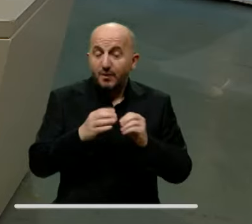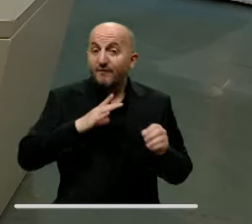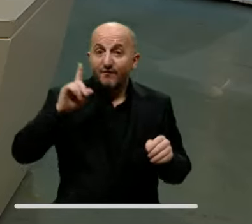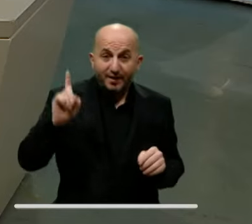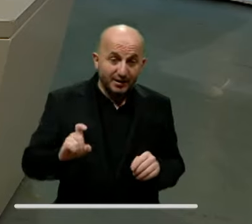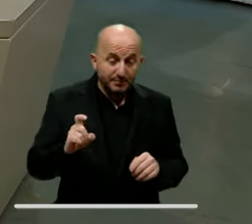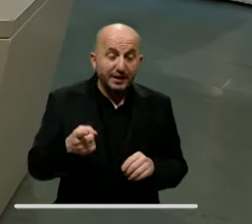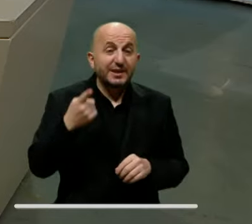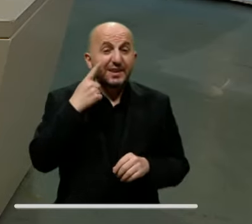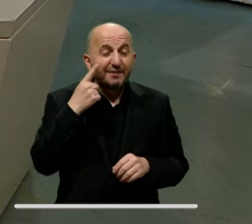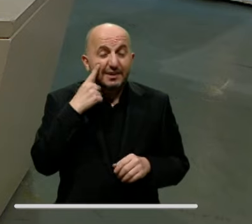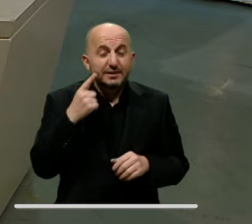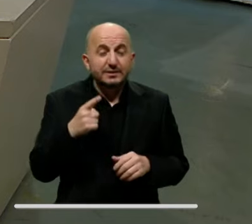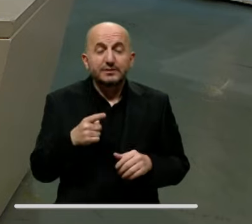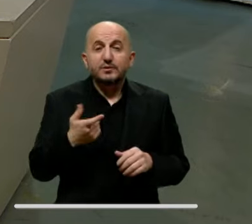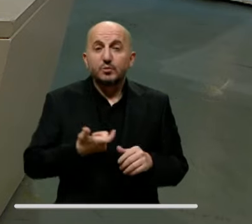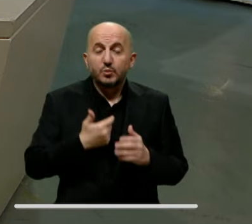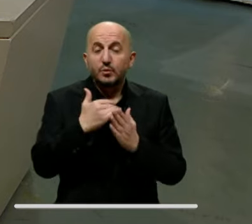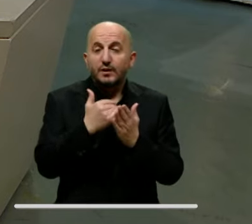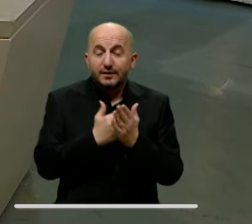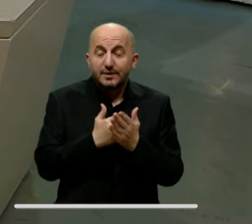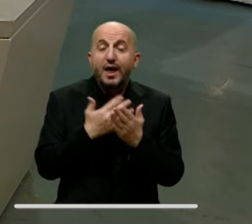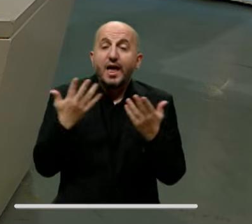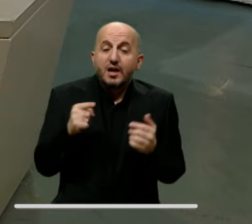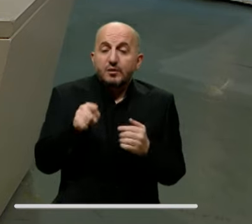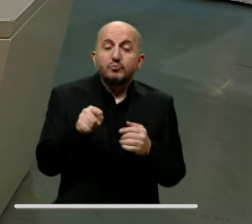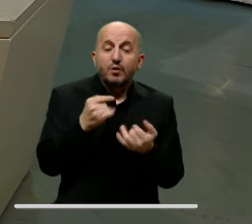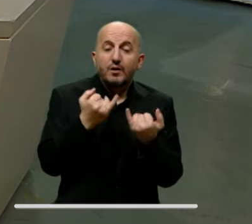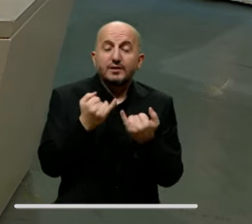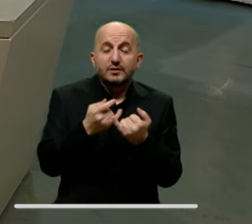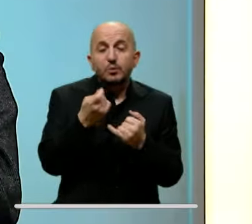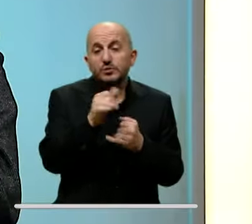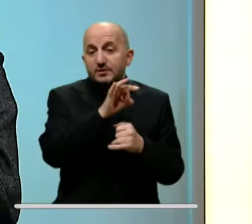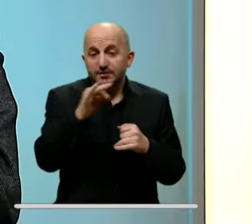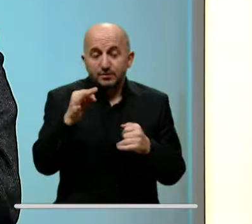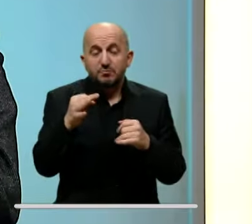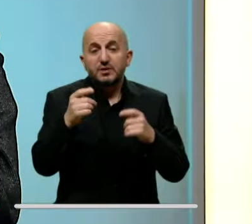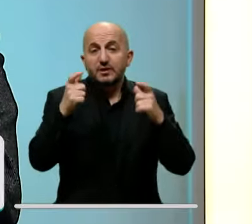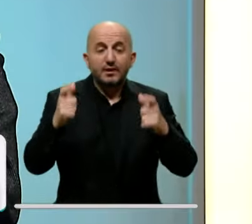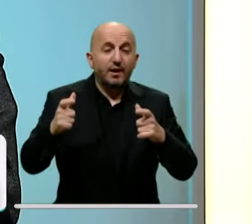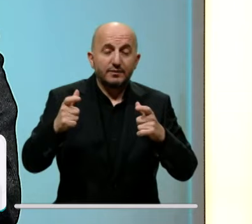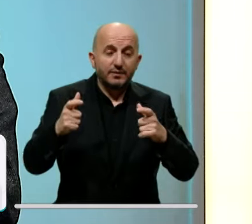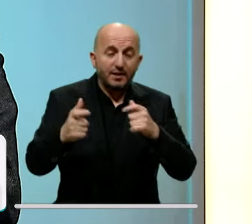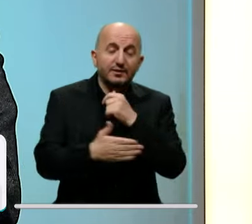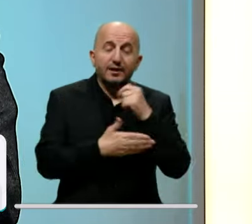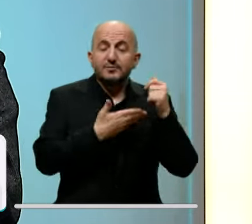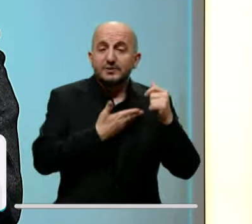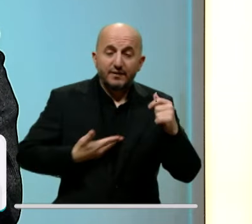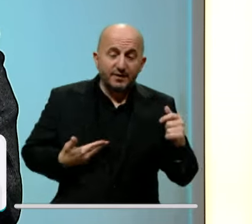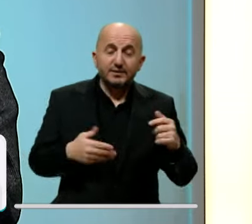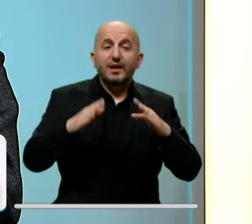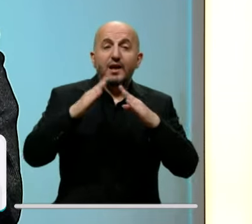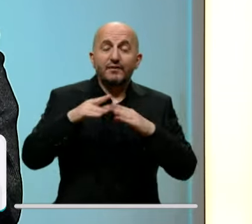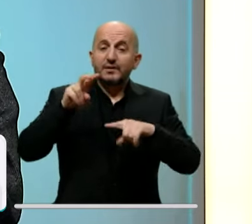şimdi devletin ilgili mevzuatında Eğer bu kardeşimizin ücretsiz olarak bir yerde bir hayırseverin